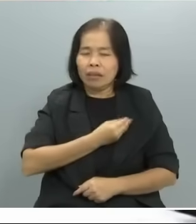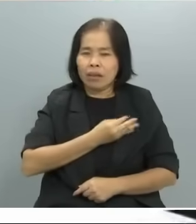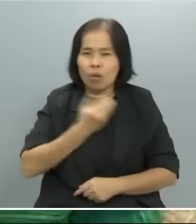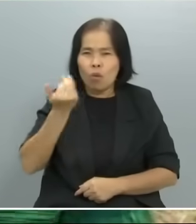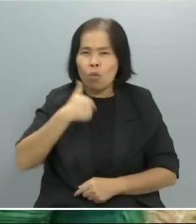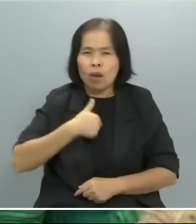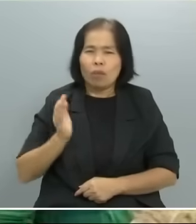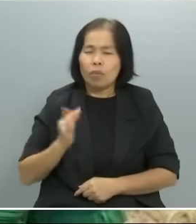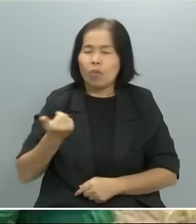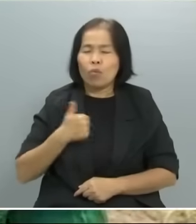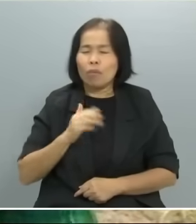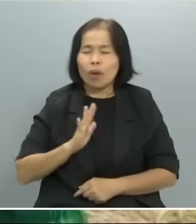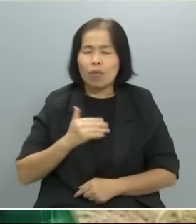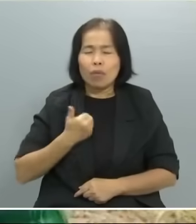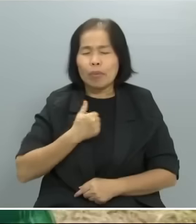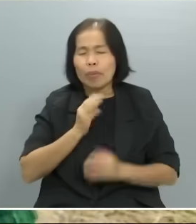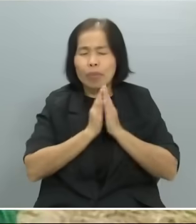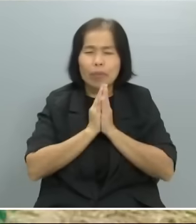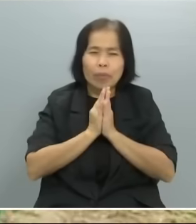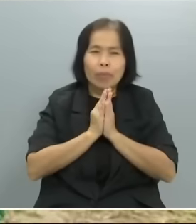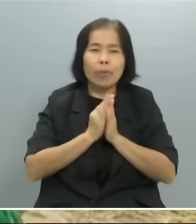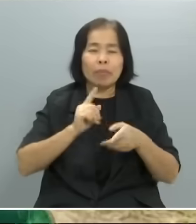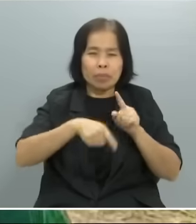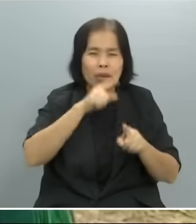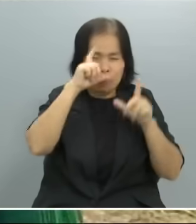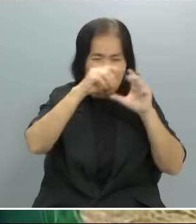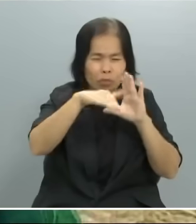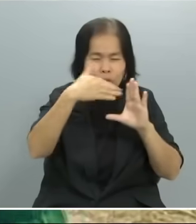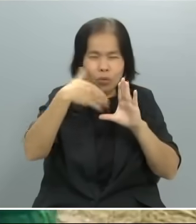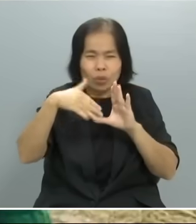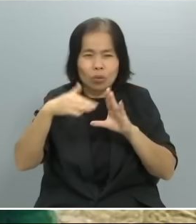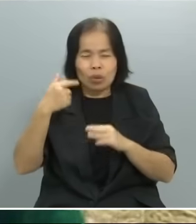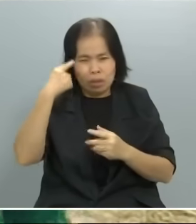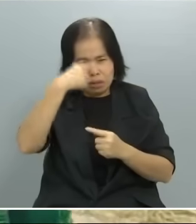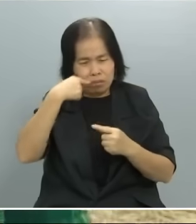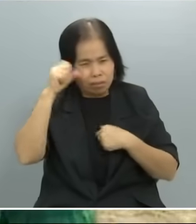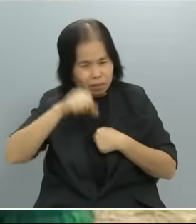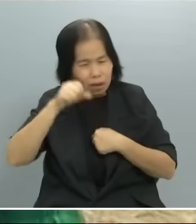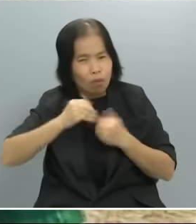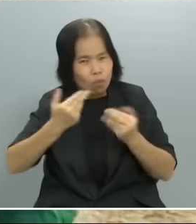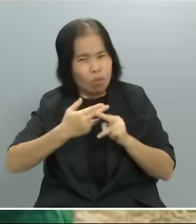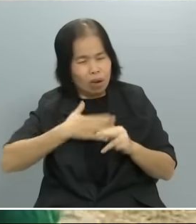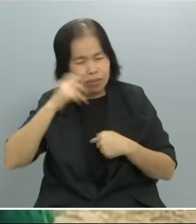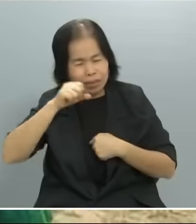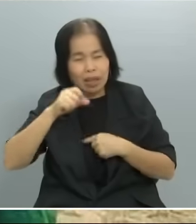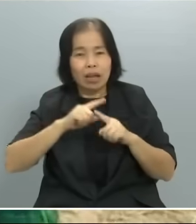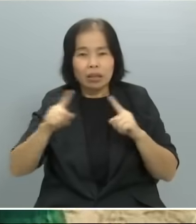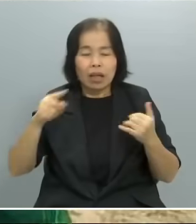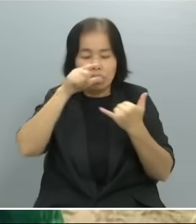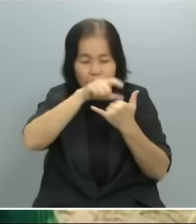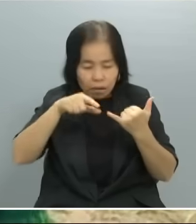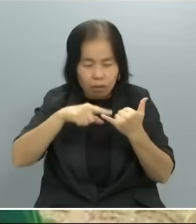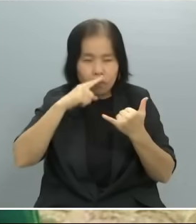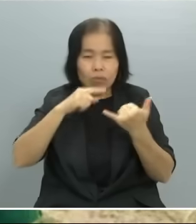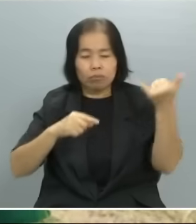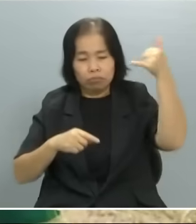ลูกชายเลยพยายามบอกให้เพื่อนของลูกส่งภาพมาให้ดูว่าใช่ลูกหรือเปล่าสภาพที่เห็นก็คือลูกนอน